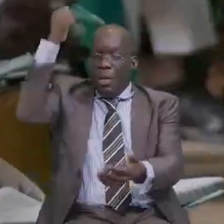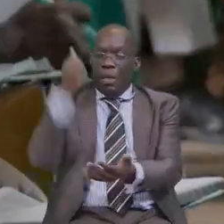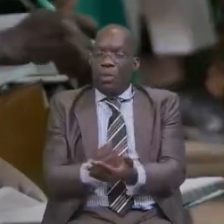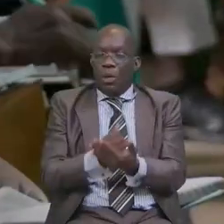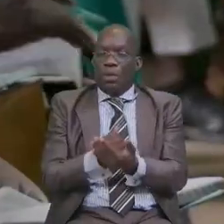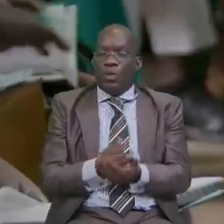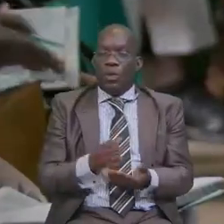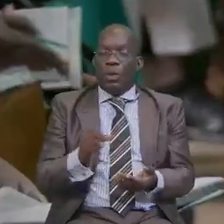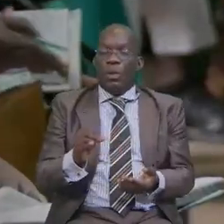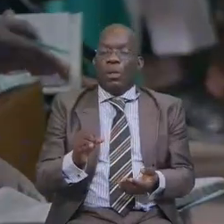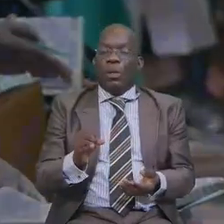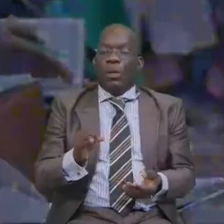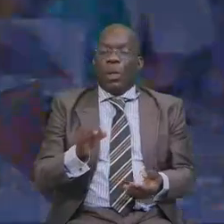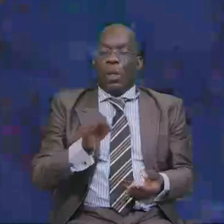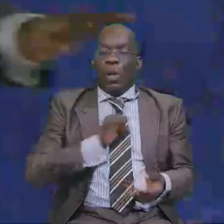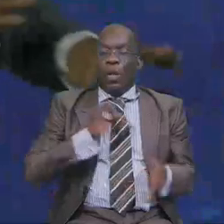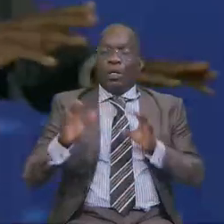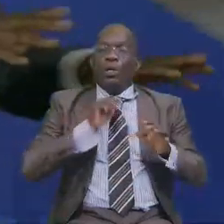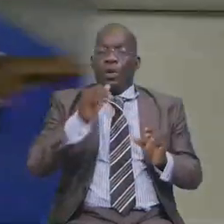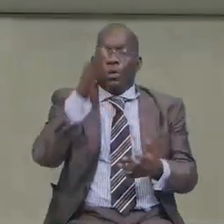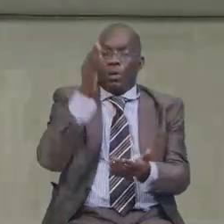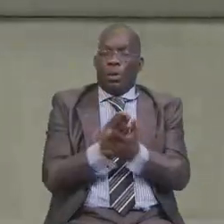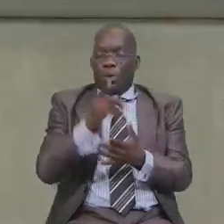Je n'ai pas arrêté à cause de ça.